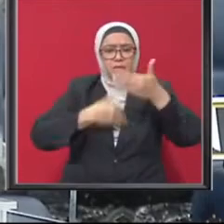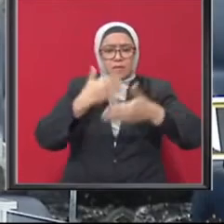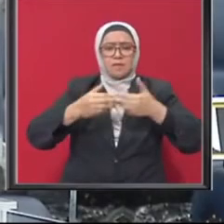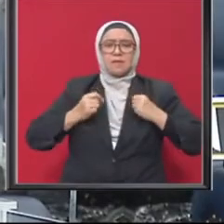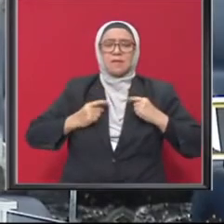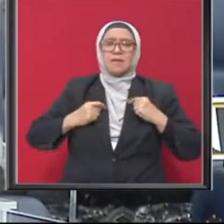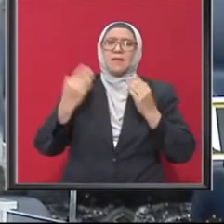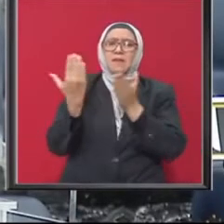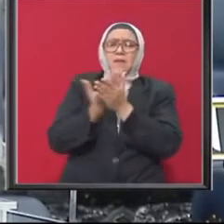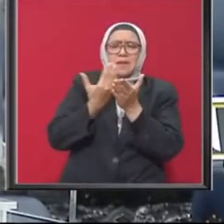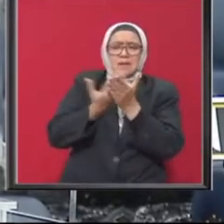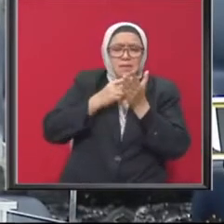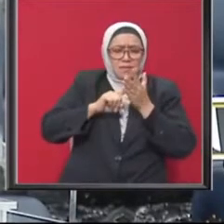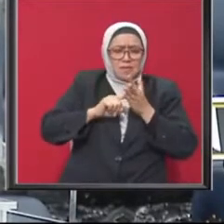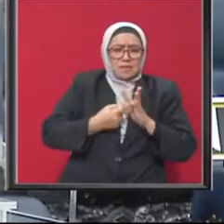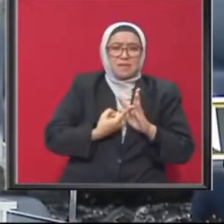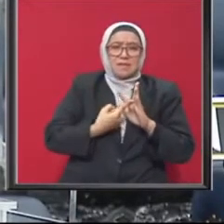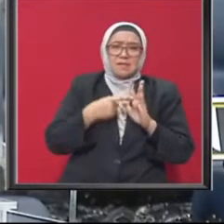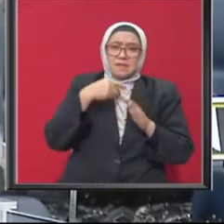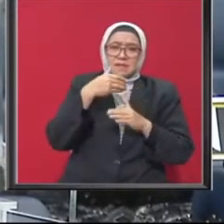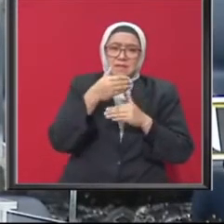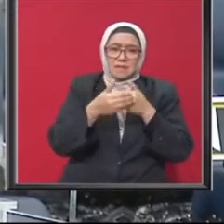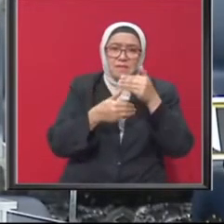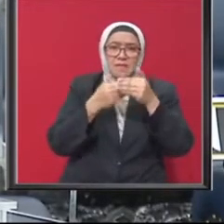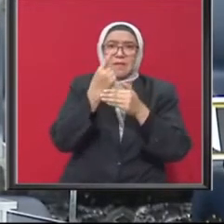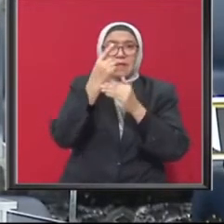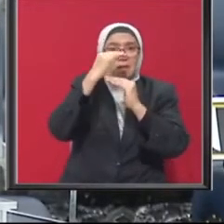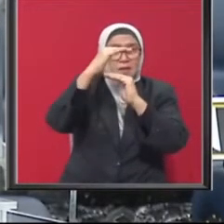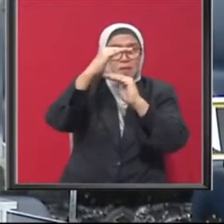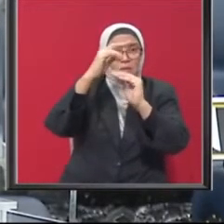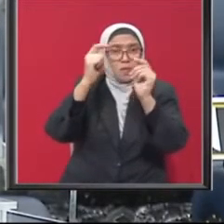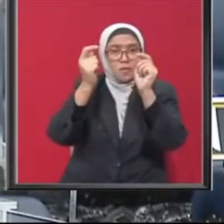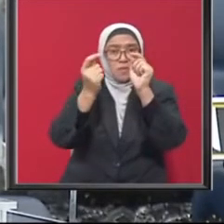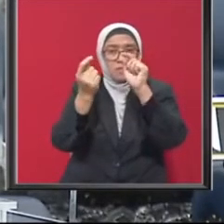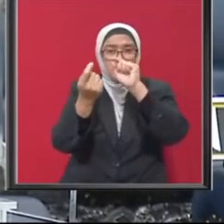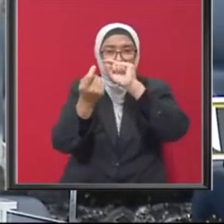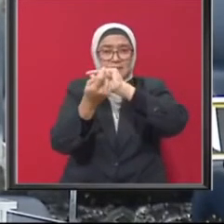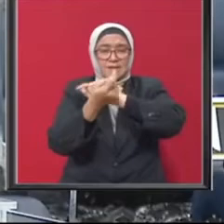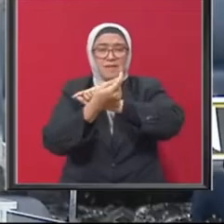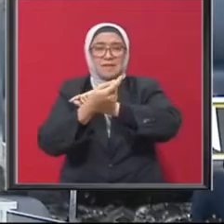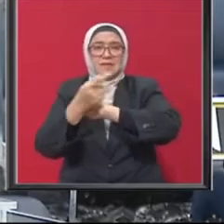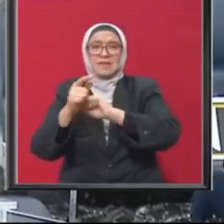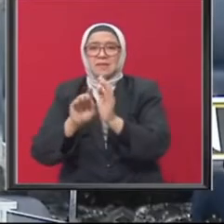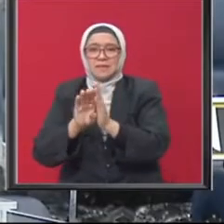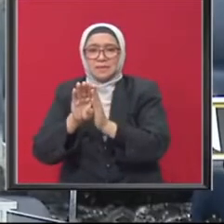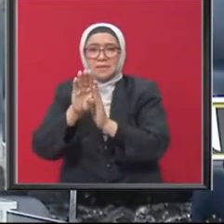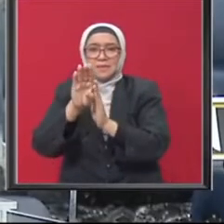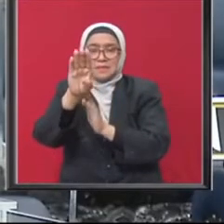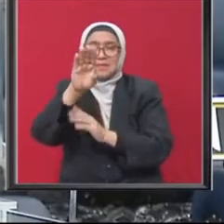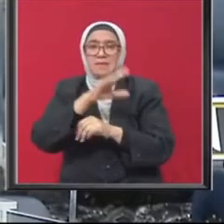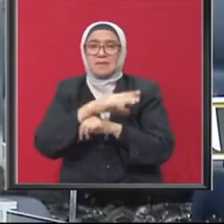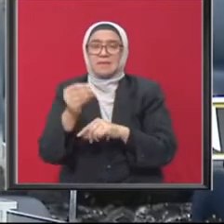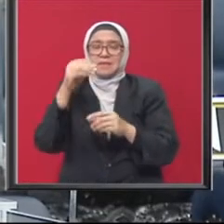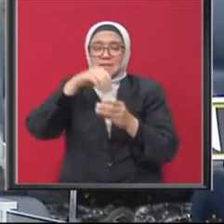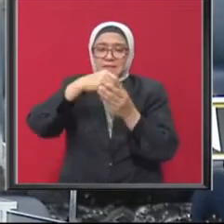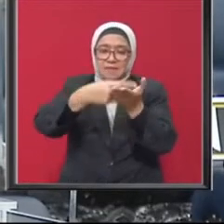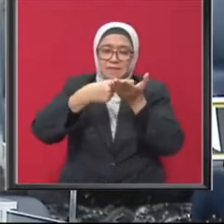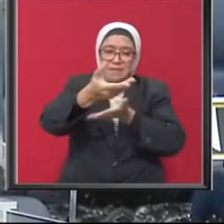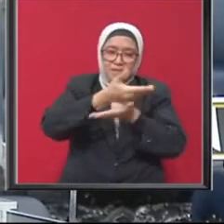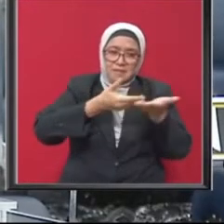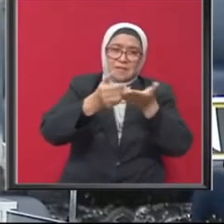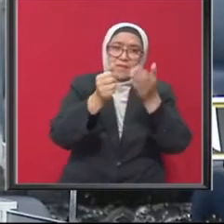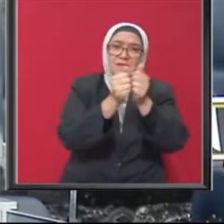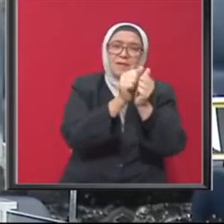bermula dan dia dijangkau melalui satu tempoh peralihan dan fase pertumbuhan dalam perbincangan saya dengan